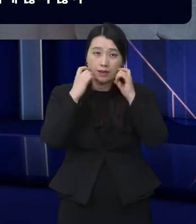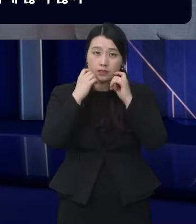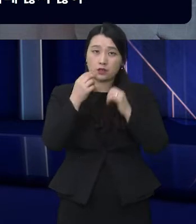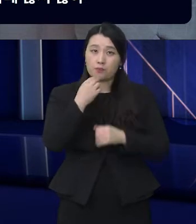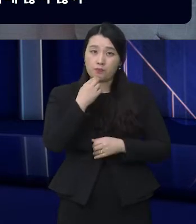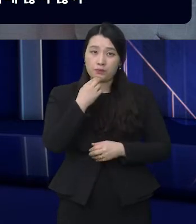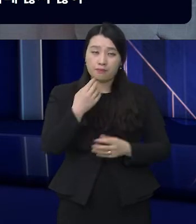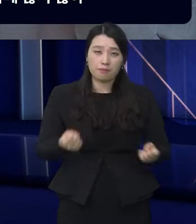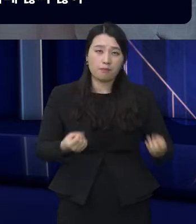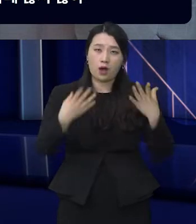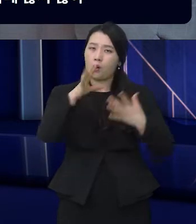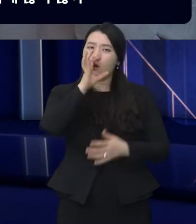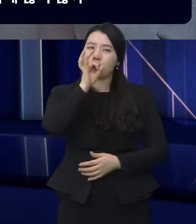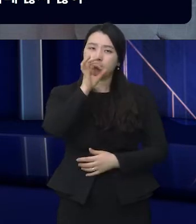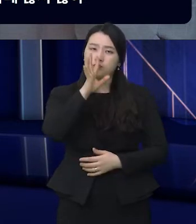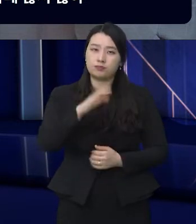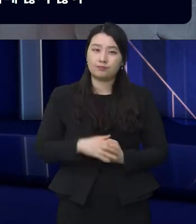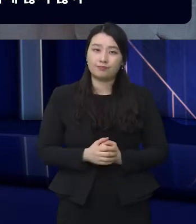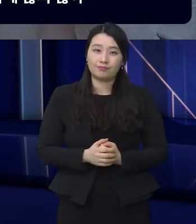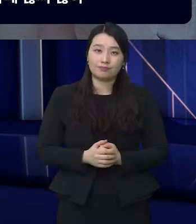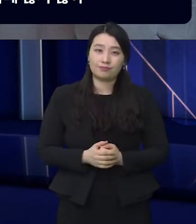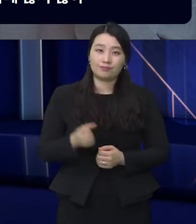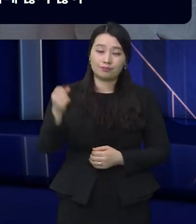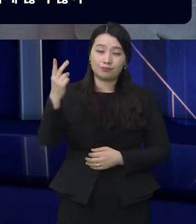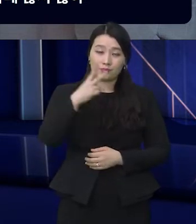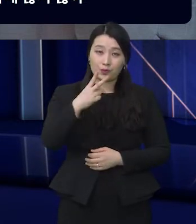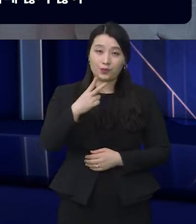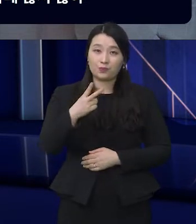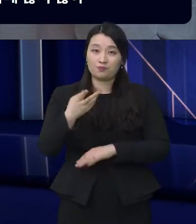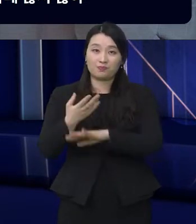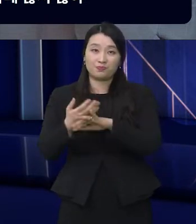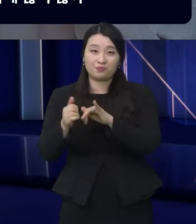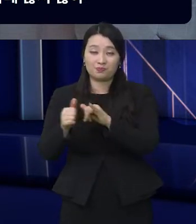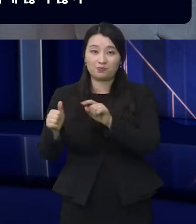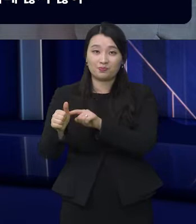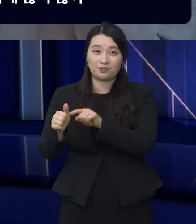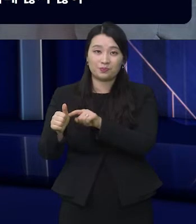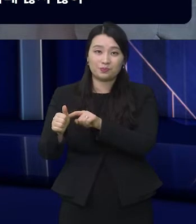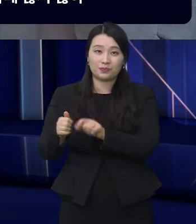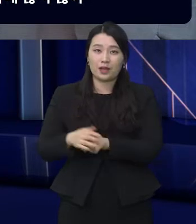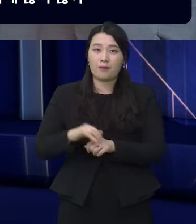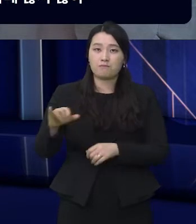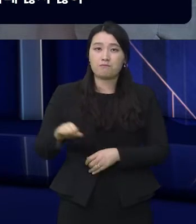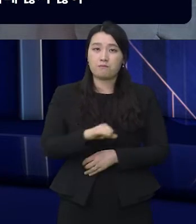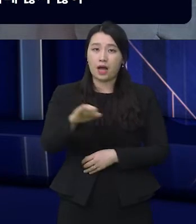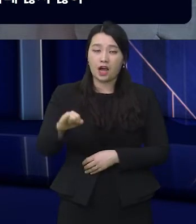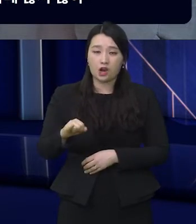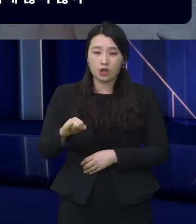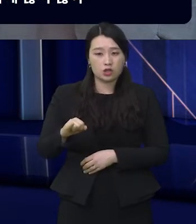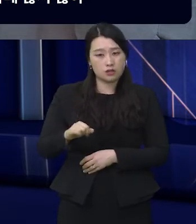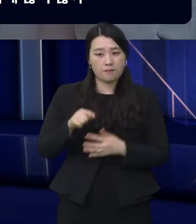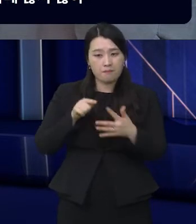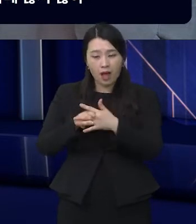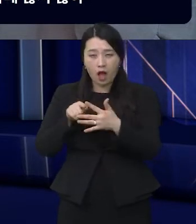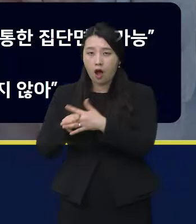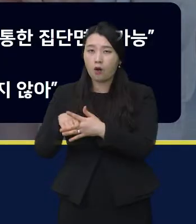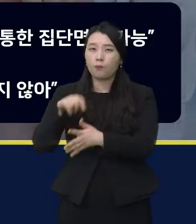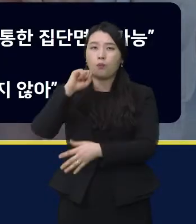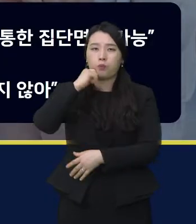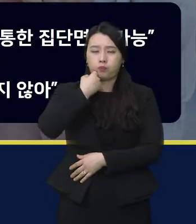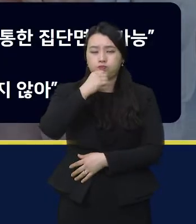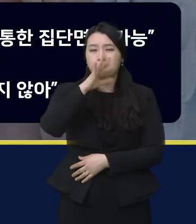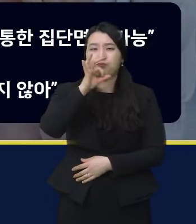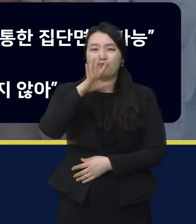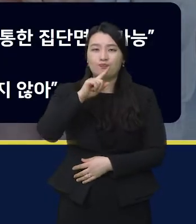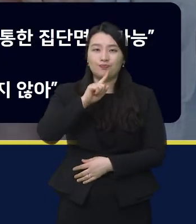고 말했고 앙투안 글로벌 보건 연구소장은 바이러스는 예측 불가능하다 고 경고 였읍니다